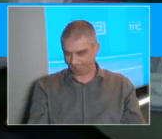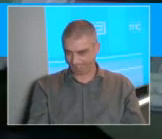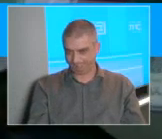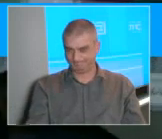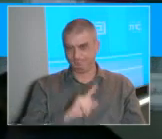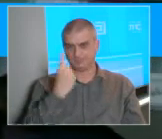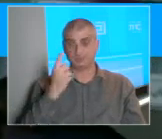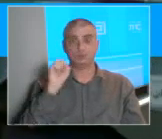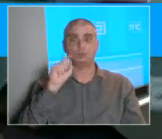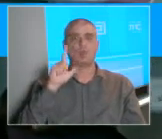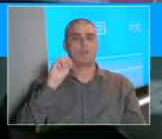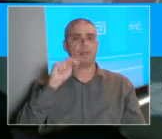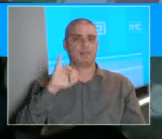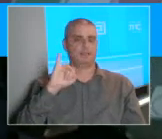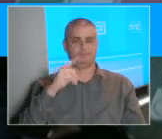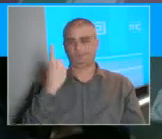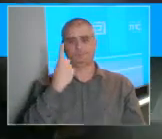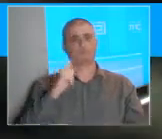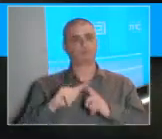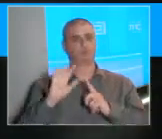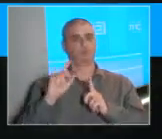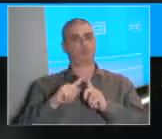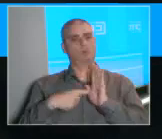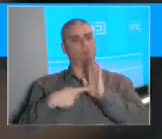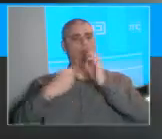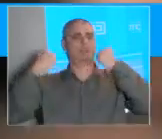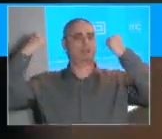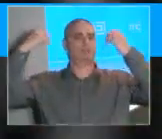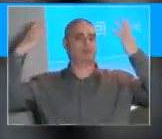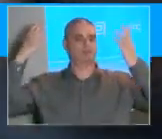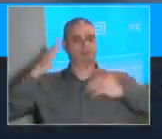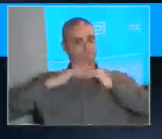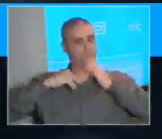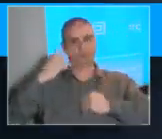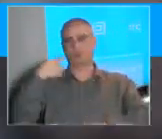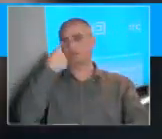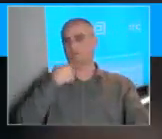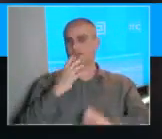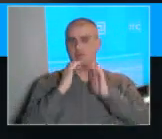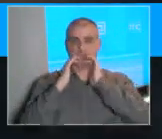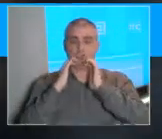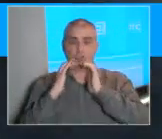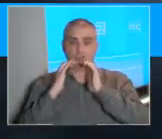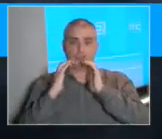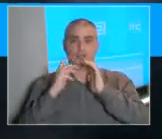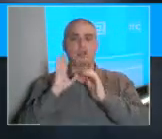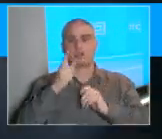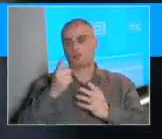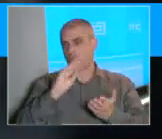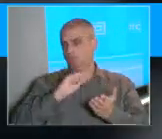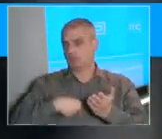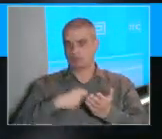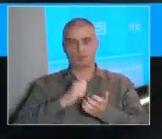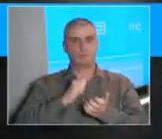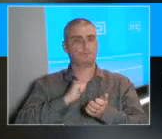מצד אחד סולימני באמת היה הסוג של הציגו אותו כגיבור על, בנו אותו גם מבחינה תקשורתית. גם הוא חתום על